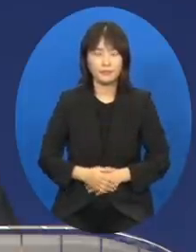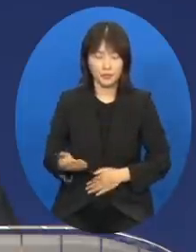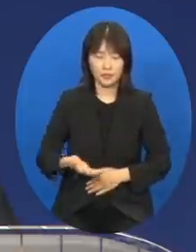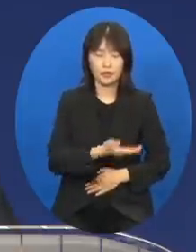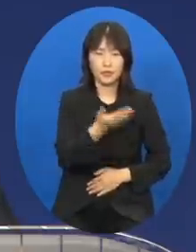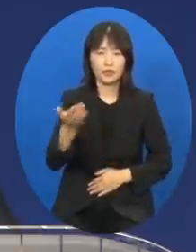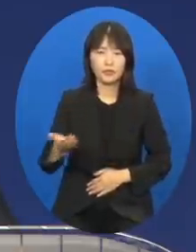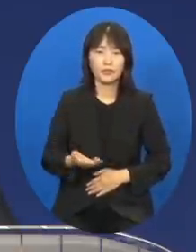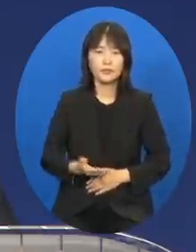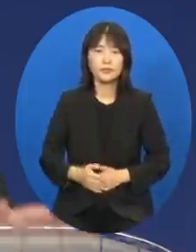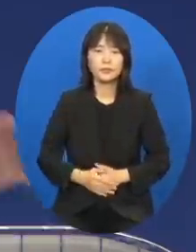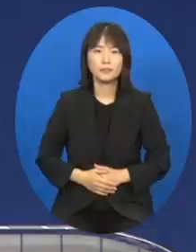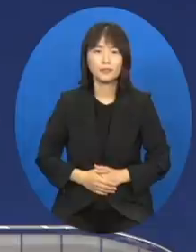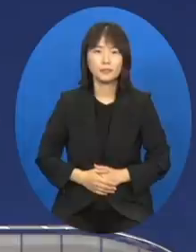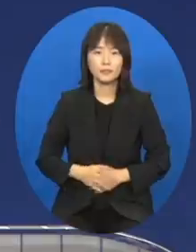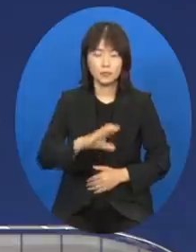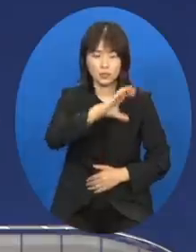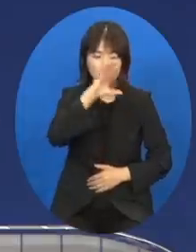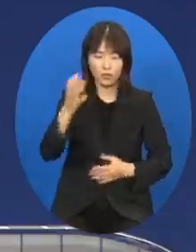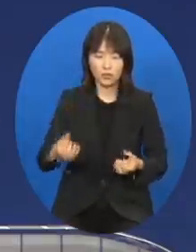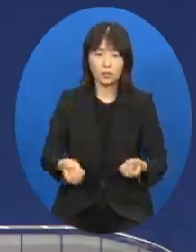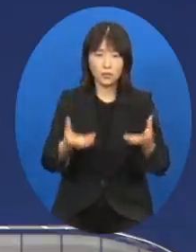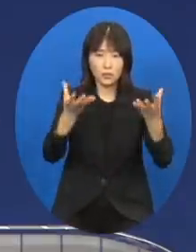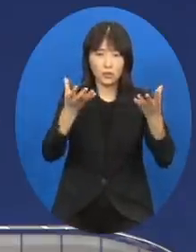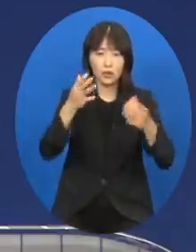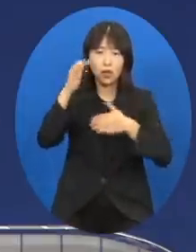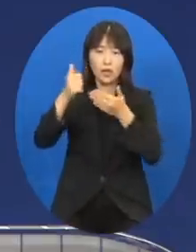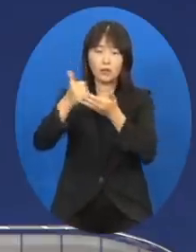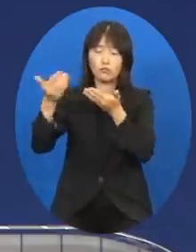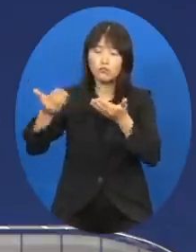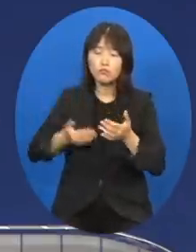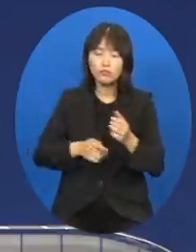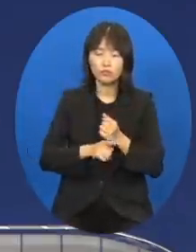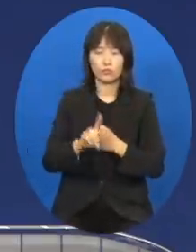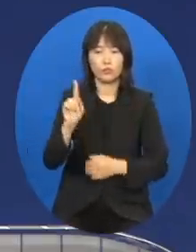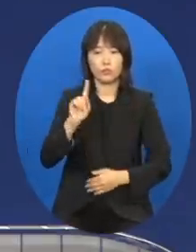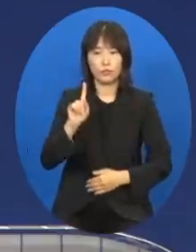여러분, 성탄절을 왜 하나님이 주셨을까요?